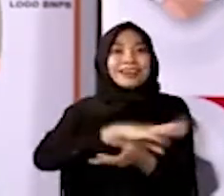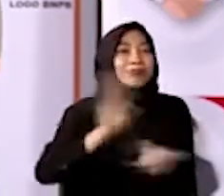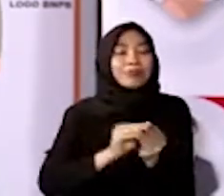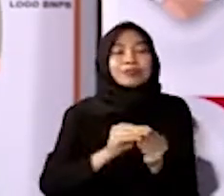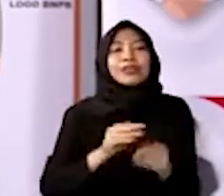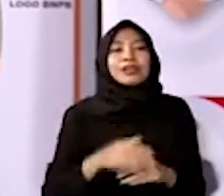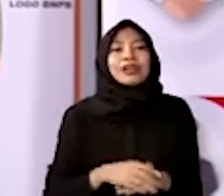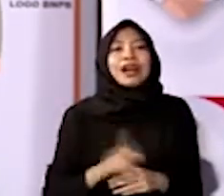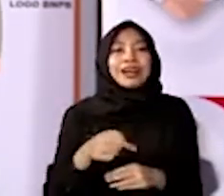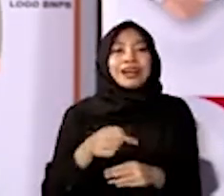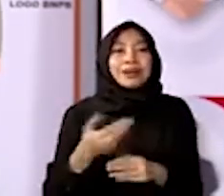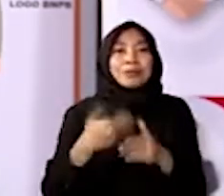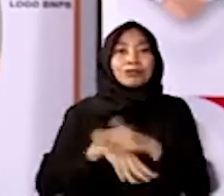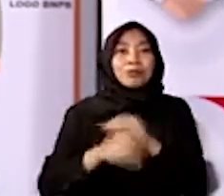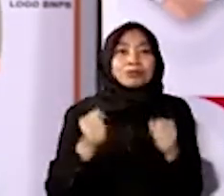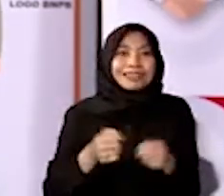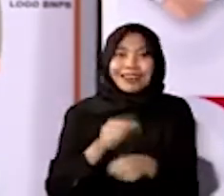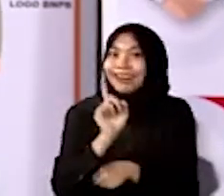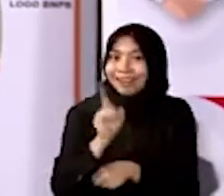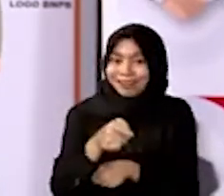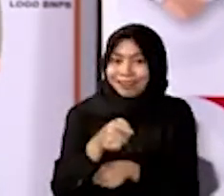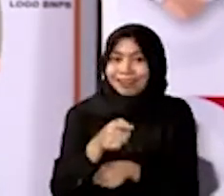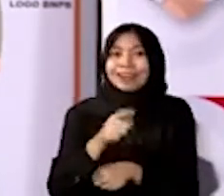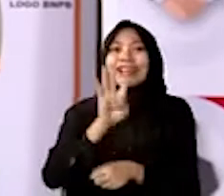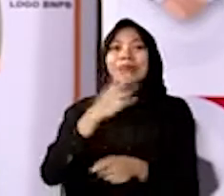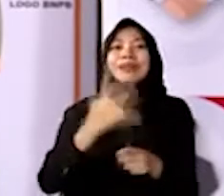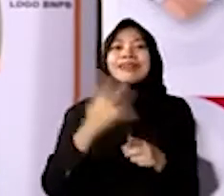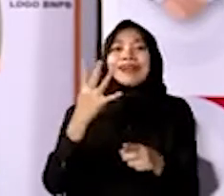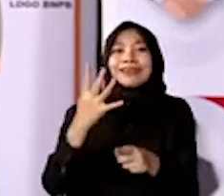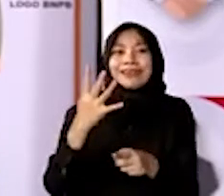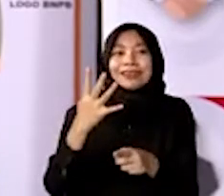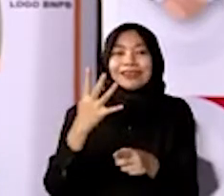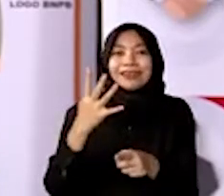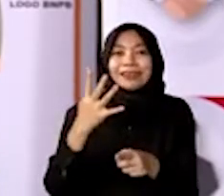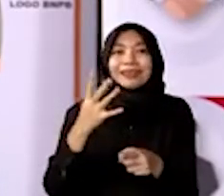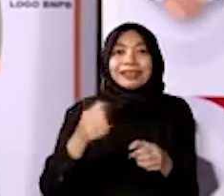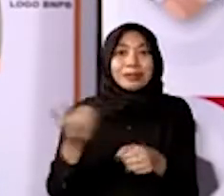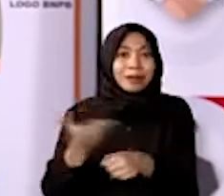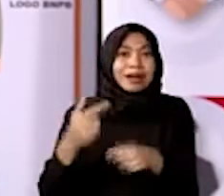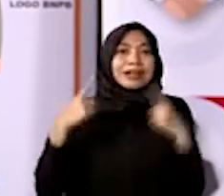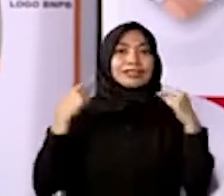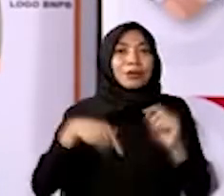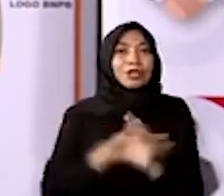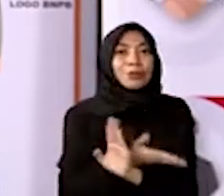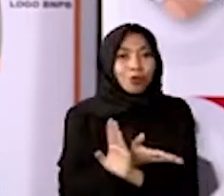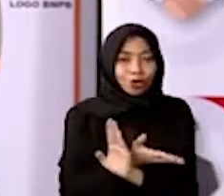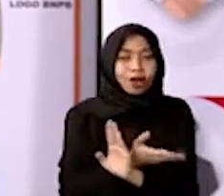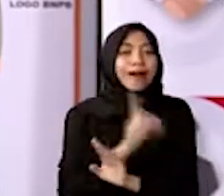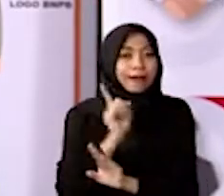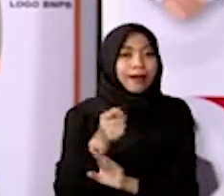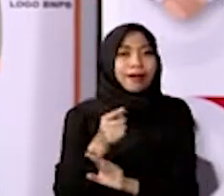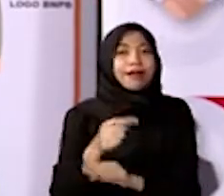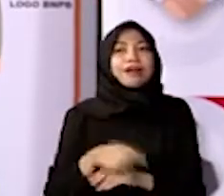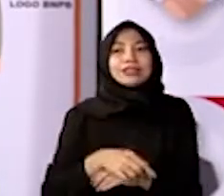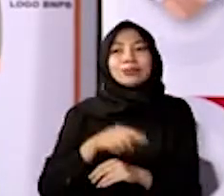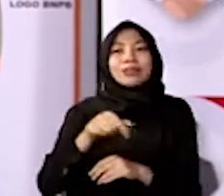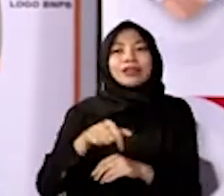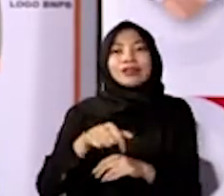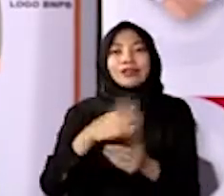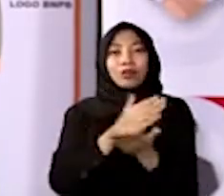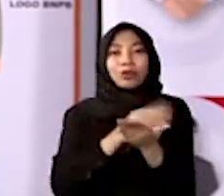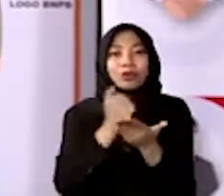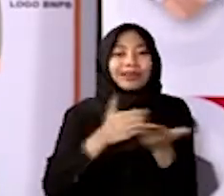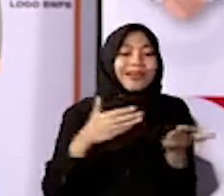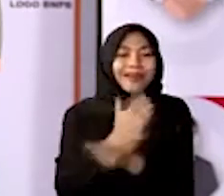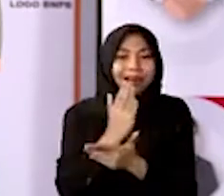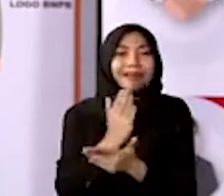juga yang Hukuman kurungan itu ada empat kasus ya ini di e Jawa Timur dilakukan Nah kita terus berupaya terus berupaya